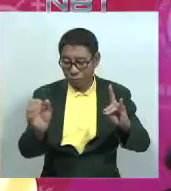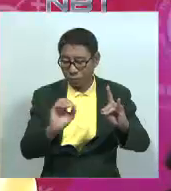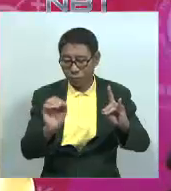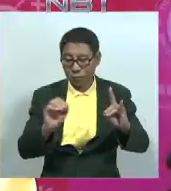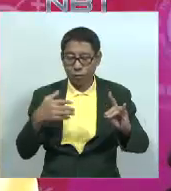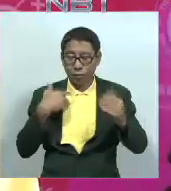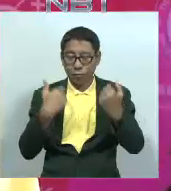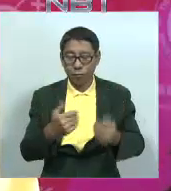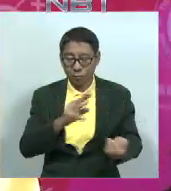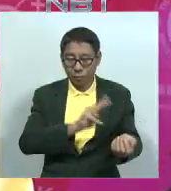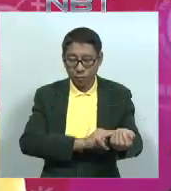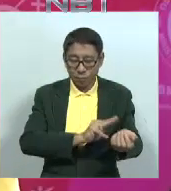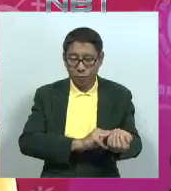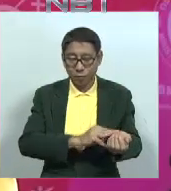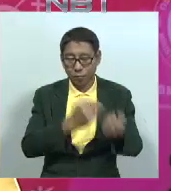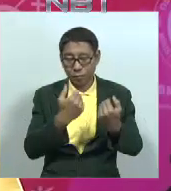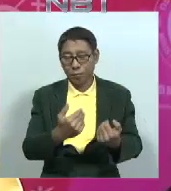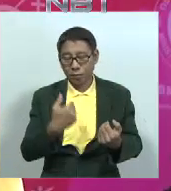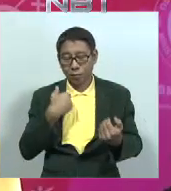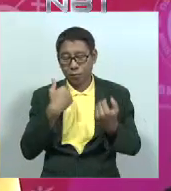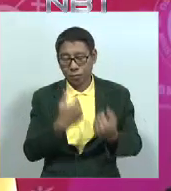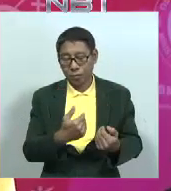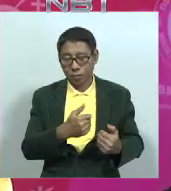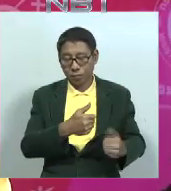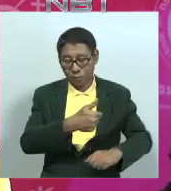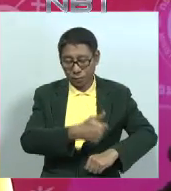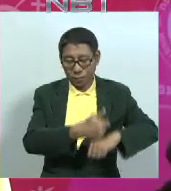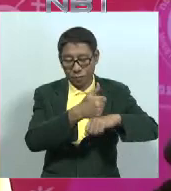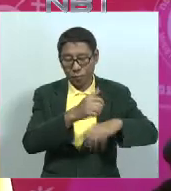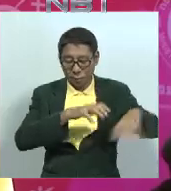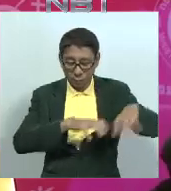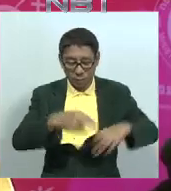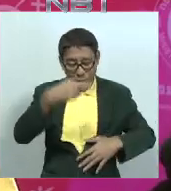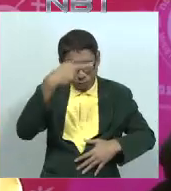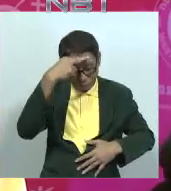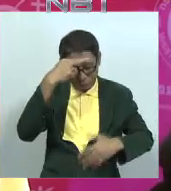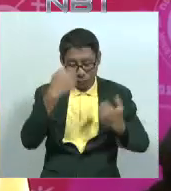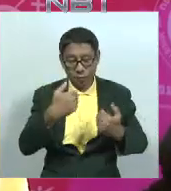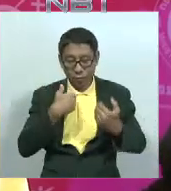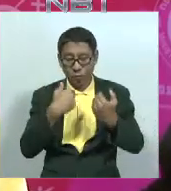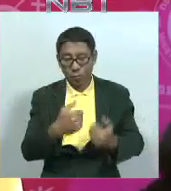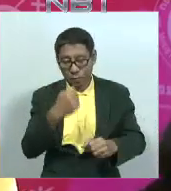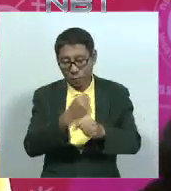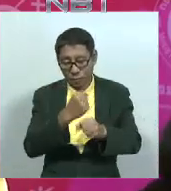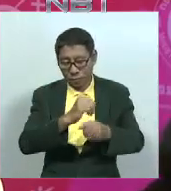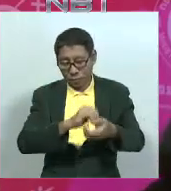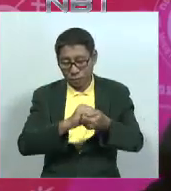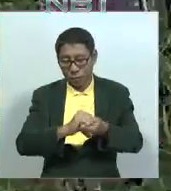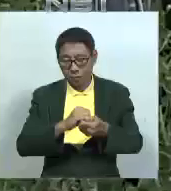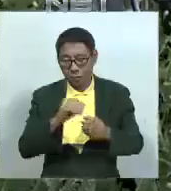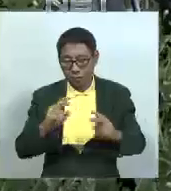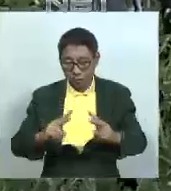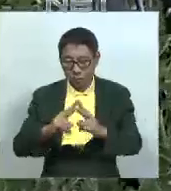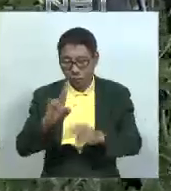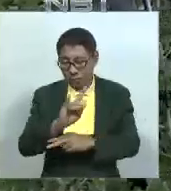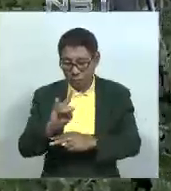นายแพทย์สุวรรณชัยวัฒนายิ่งเจริญยิ่งเจริญชัยนะคะอธิบดีกรมควบคุมโรคก็บอกว่ากรมควบคุมโรคทำงานร่วมกับกรมปศุสัตว์อย่